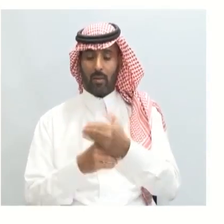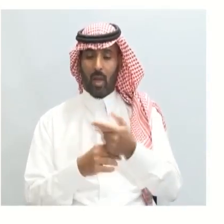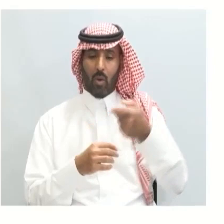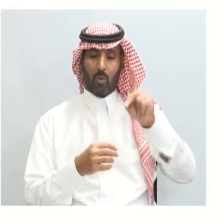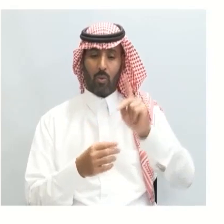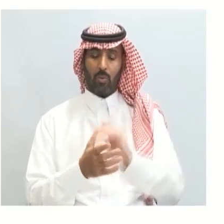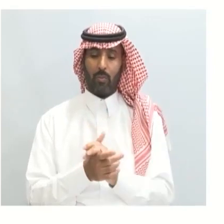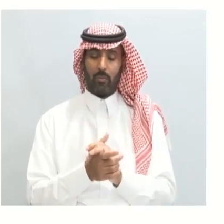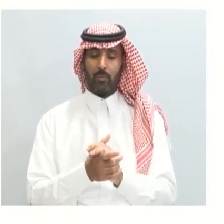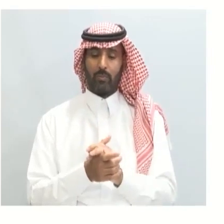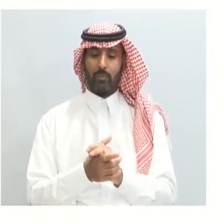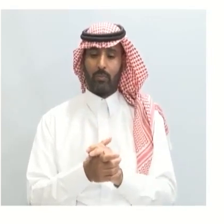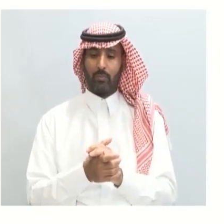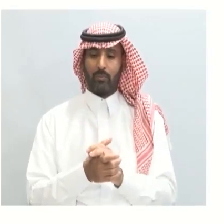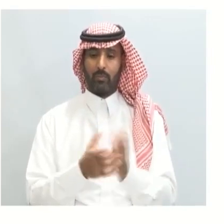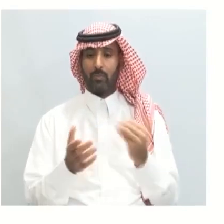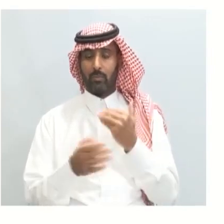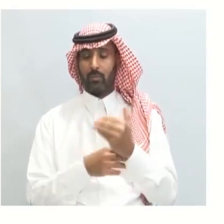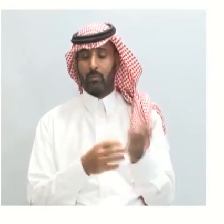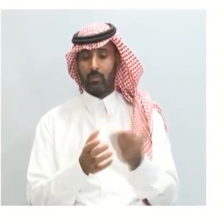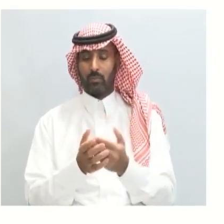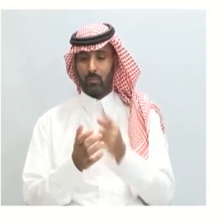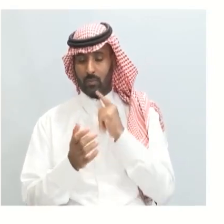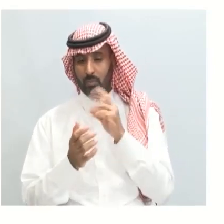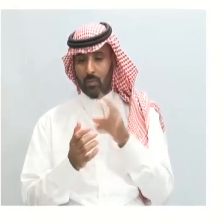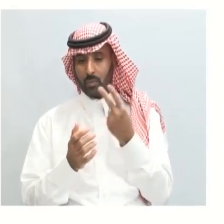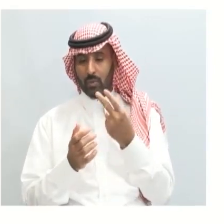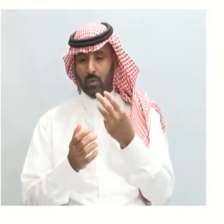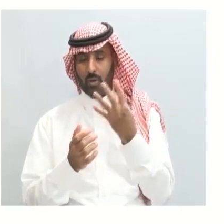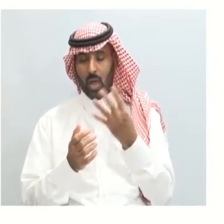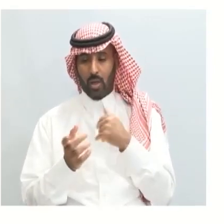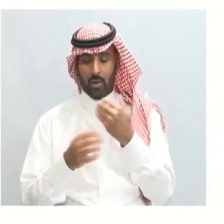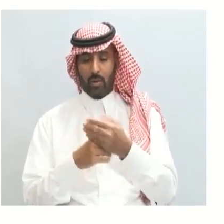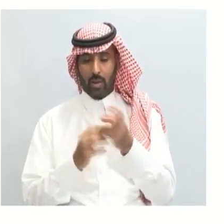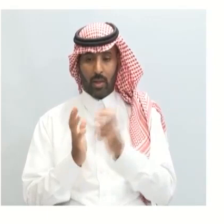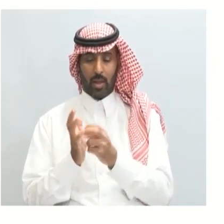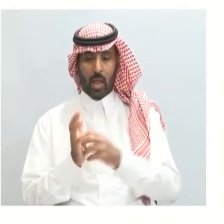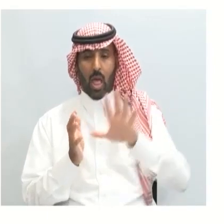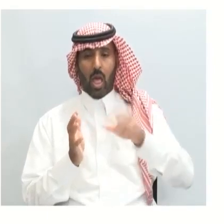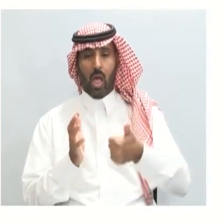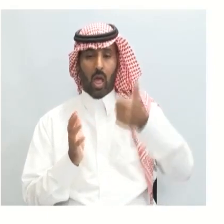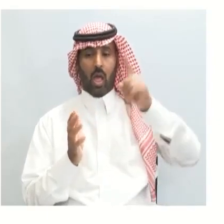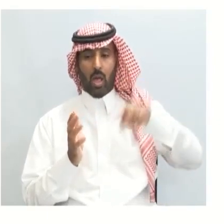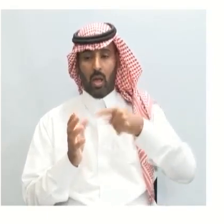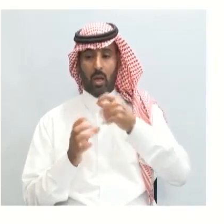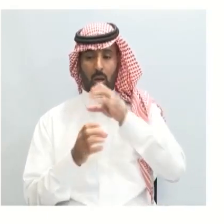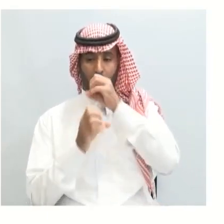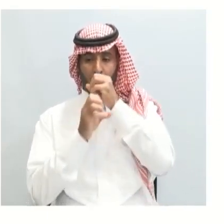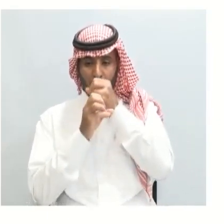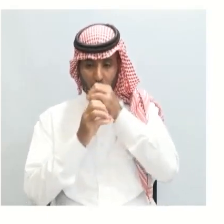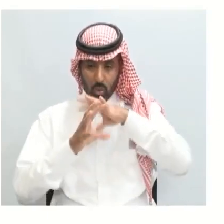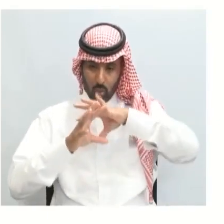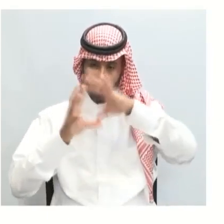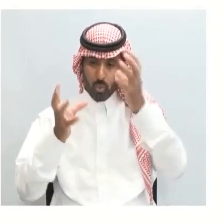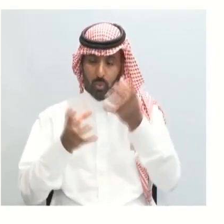ننسى هذا في المسائل التدريبيه الان مثال 2 ا قانون شارل اذا كان حجم بالون هيليوم 2